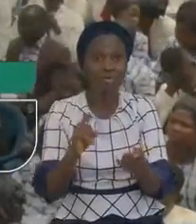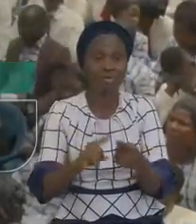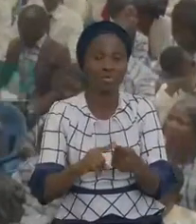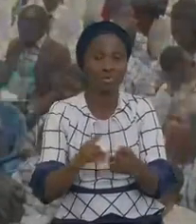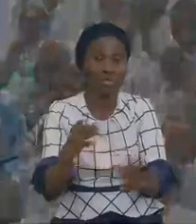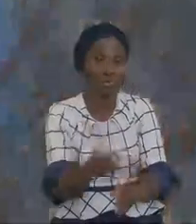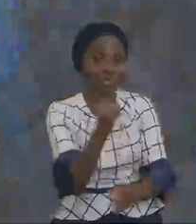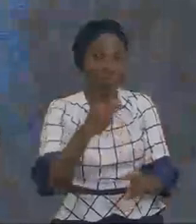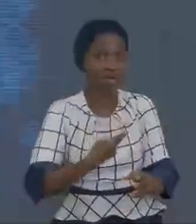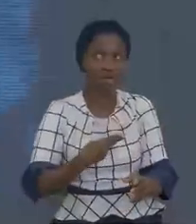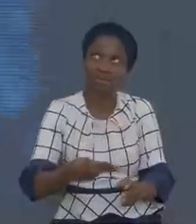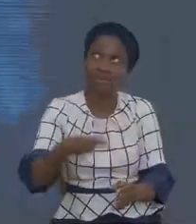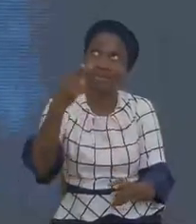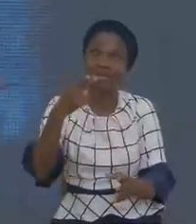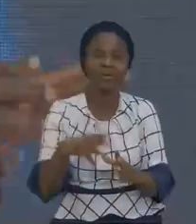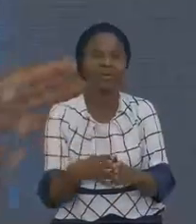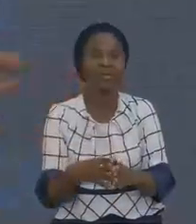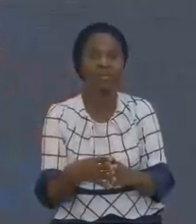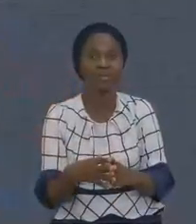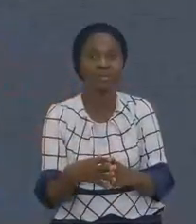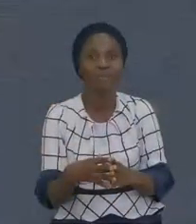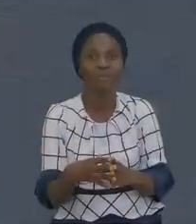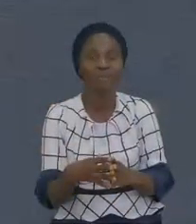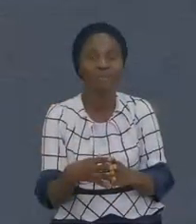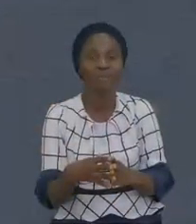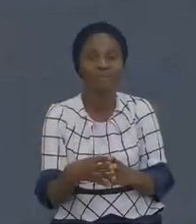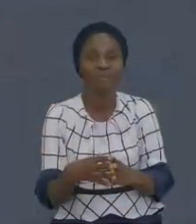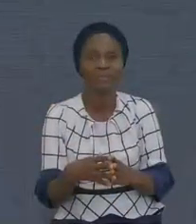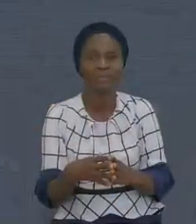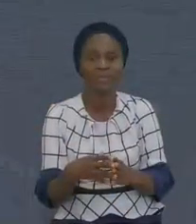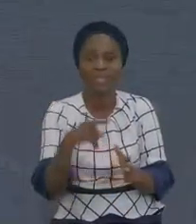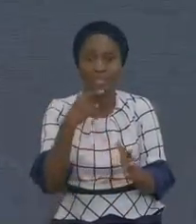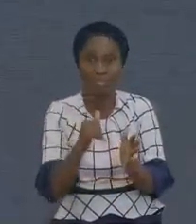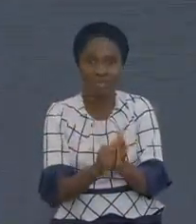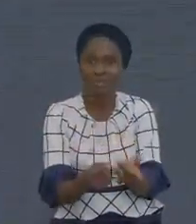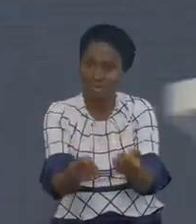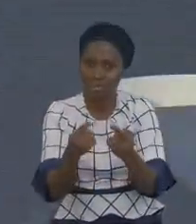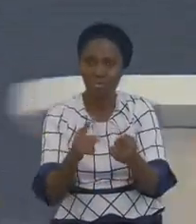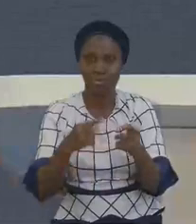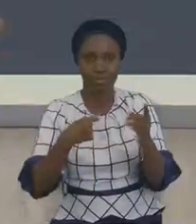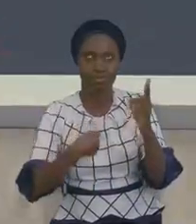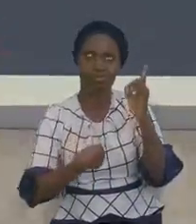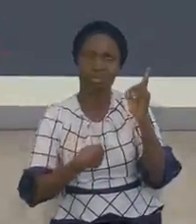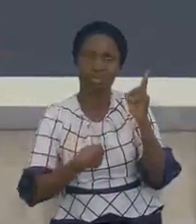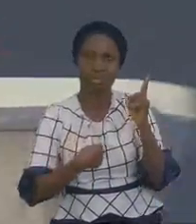à moi, dit-il. Venez à moi, vous toutes qui êtes fatiguées et chargées.